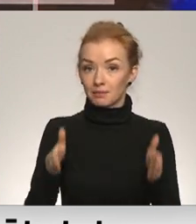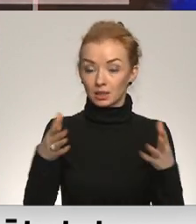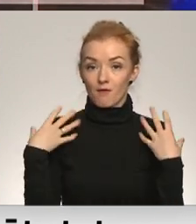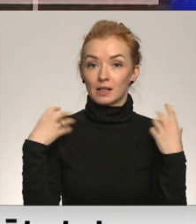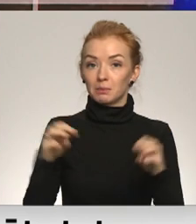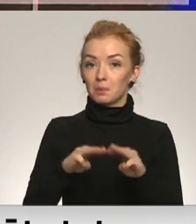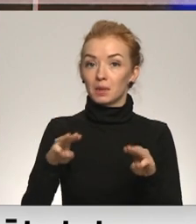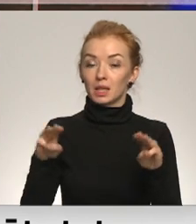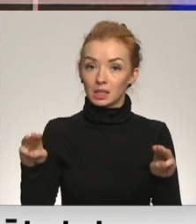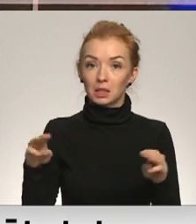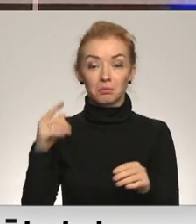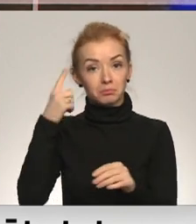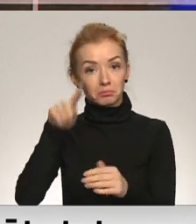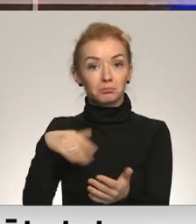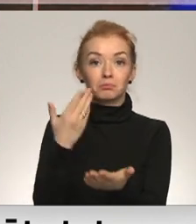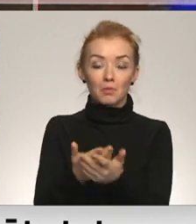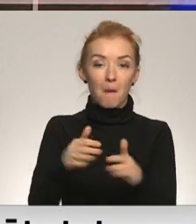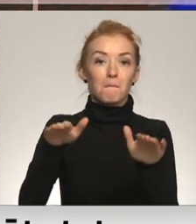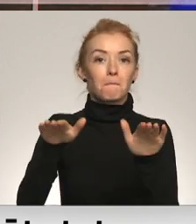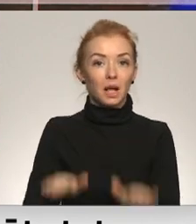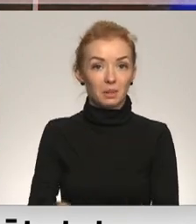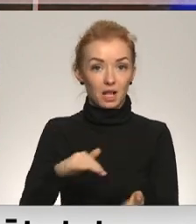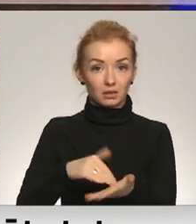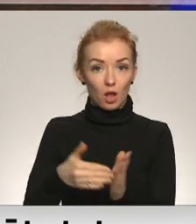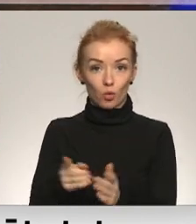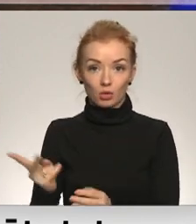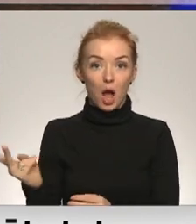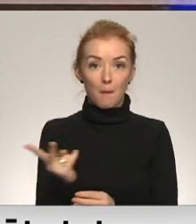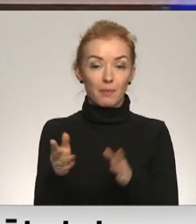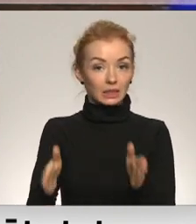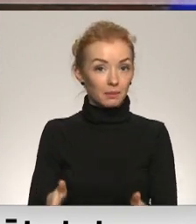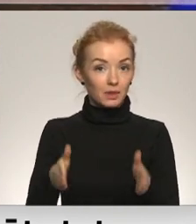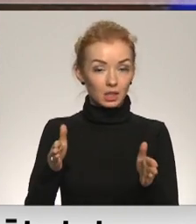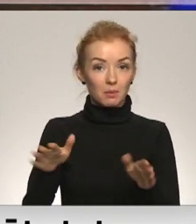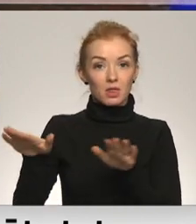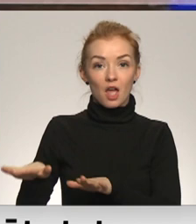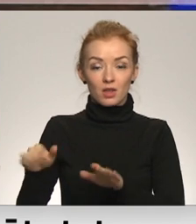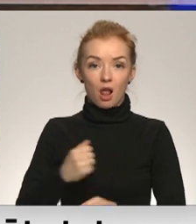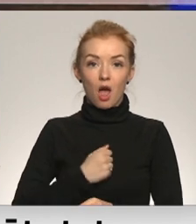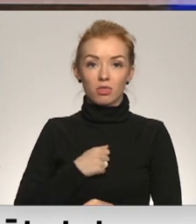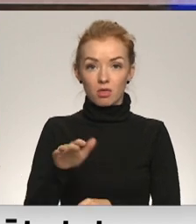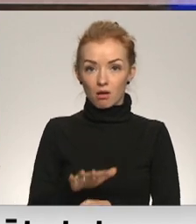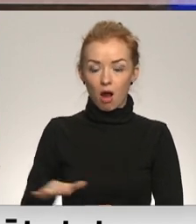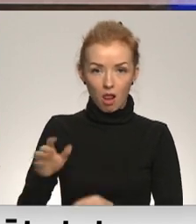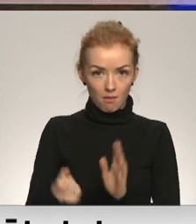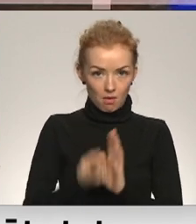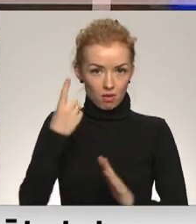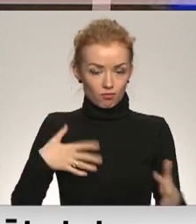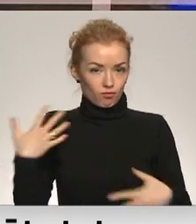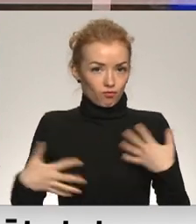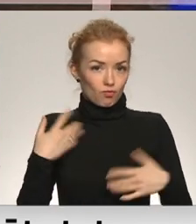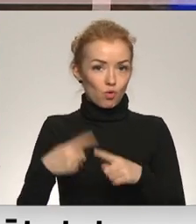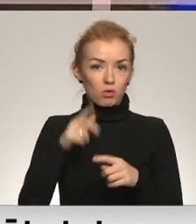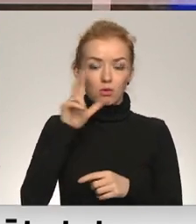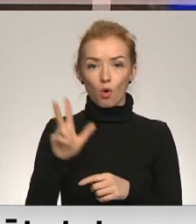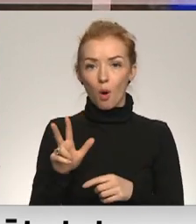Veselības ministrijā izskanējis piedāvājums pazemināt statusu šīm veselības iestādēm. Dienvidu Latgales slimnīcās tas radīs satraukumu, un